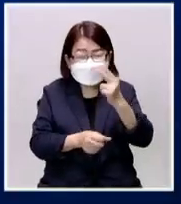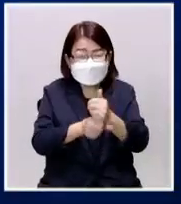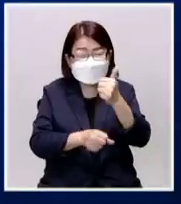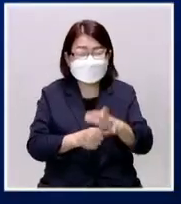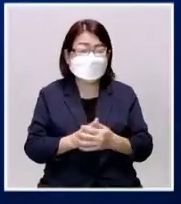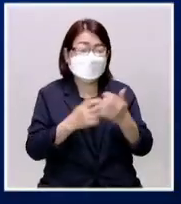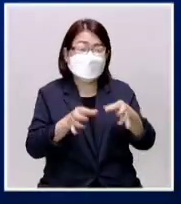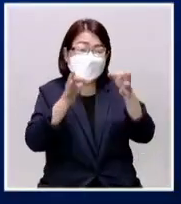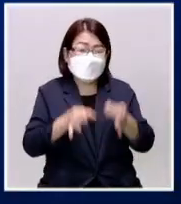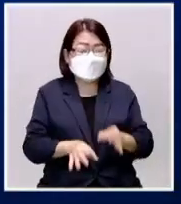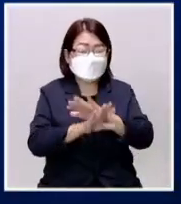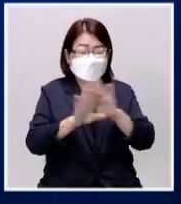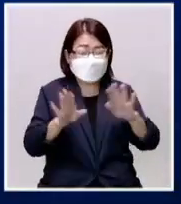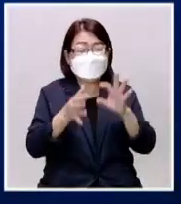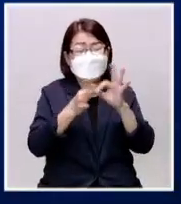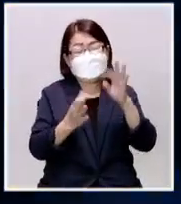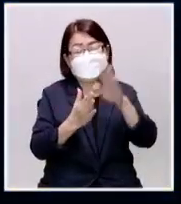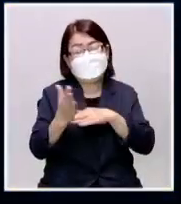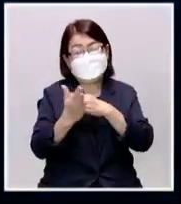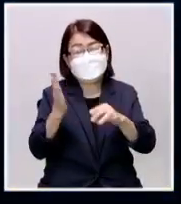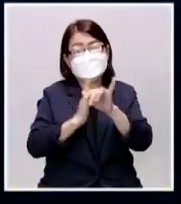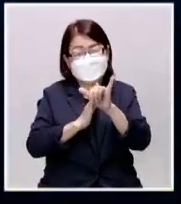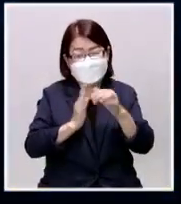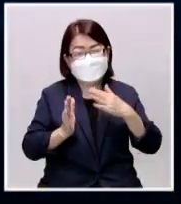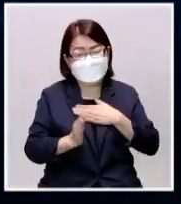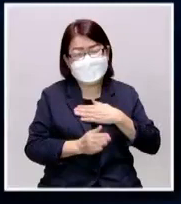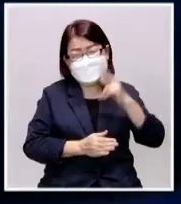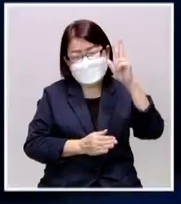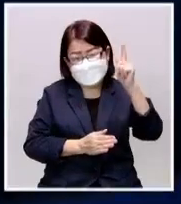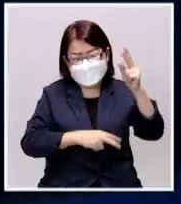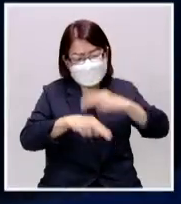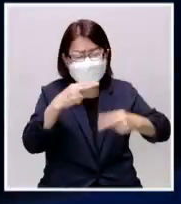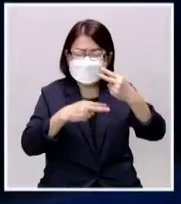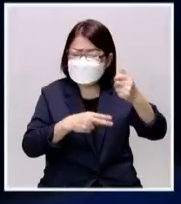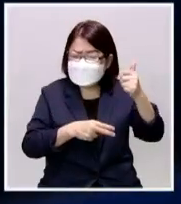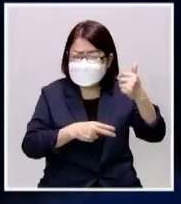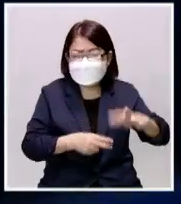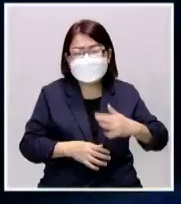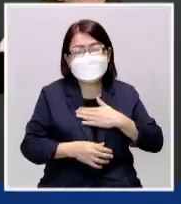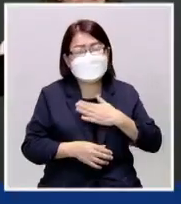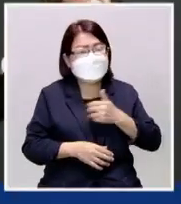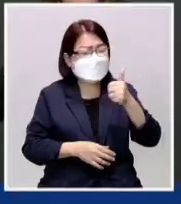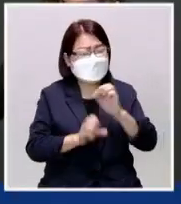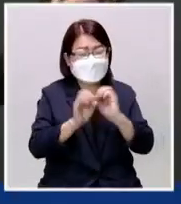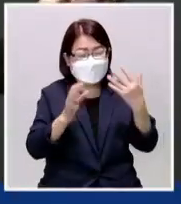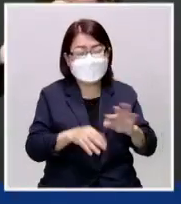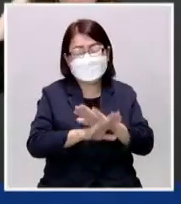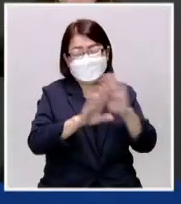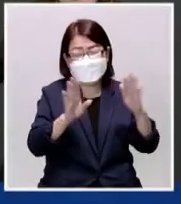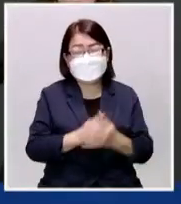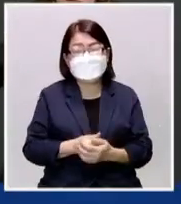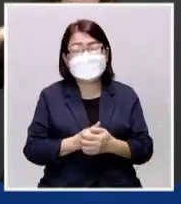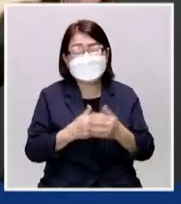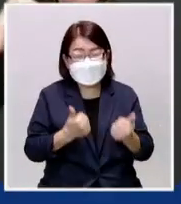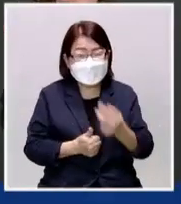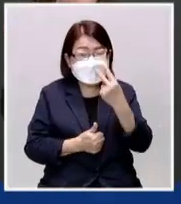ั้งนี้มเป็กตัดสินใจทางยุทธรา".แล้วก็พ้หะใเถ่ากรอง ข้อเสนอและดควำลัพงพดีที่สดแล้ซึ่งข้อเสนอและห expenses